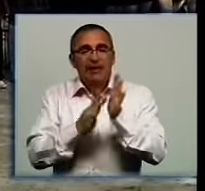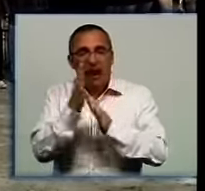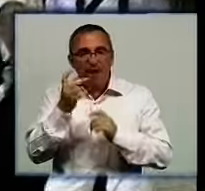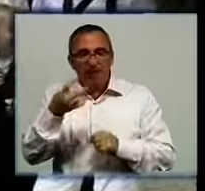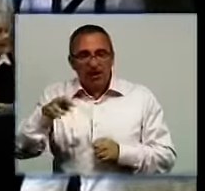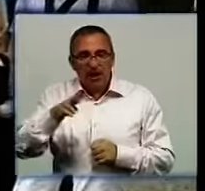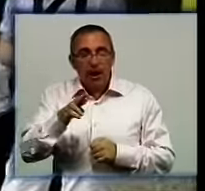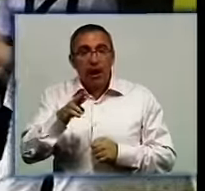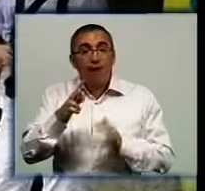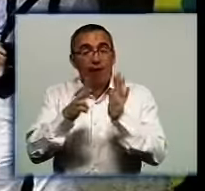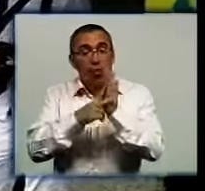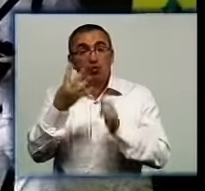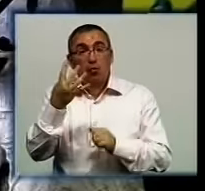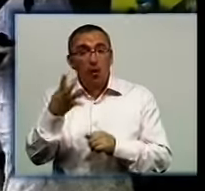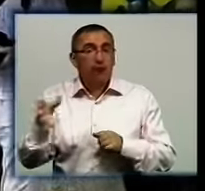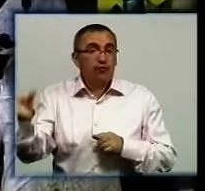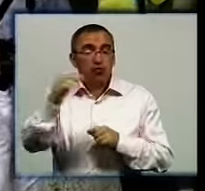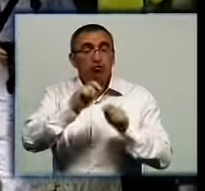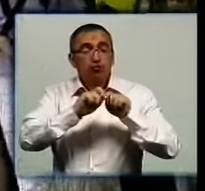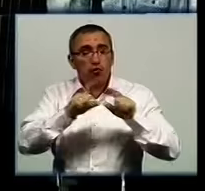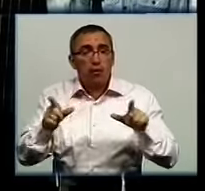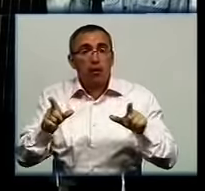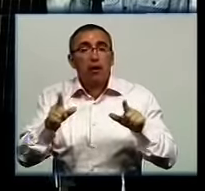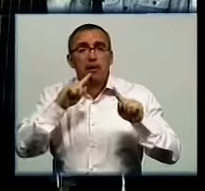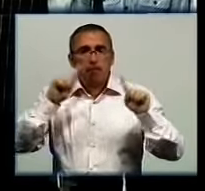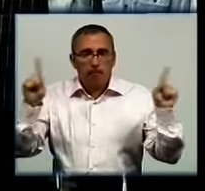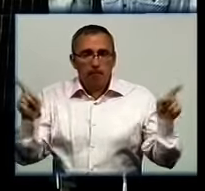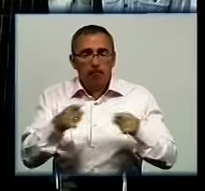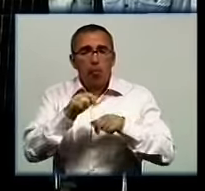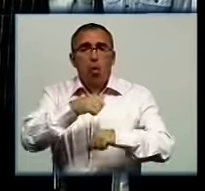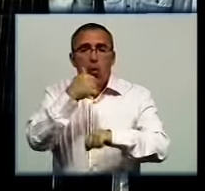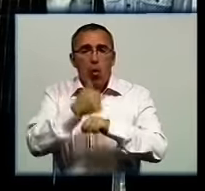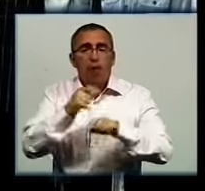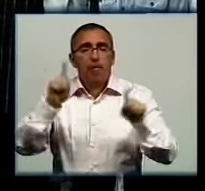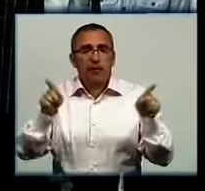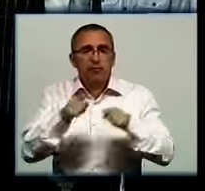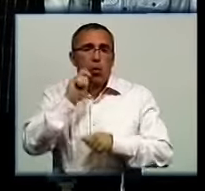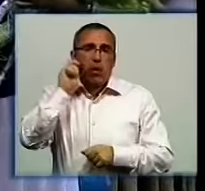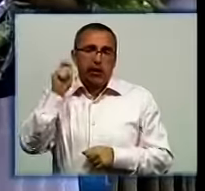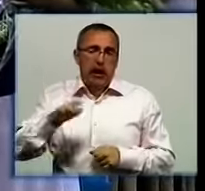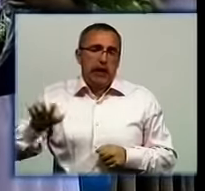о 8:45 діти усіх шкіл одночасно заспівають головну пісню країни.